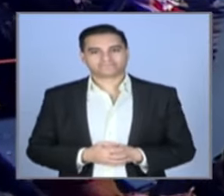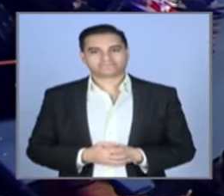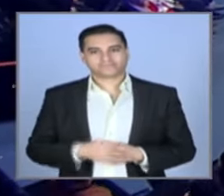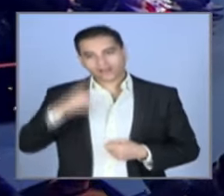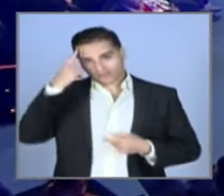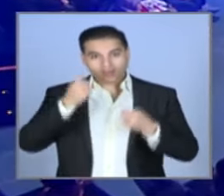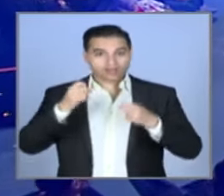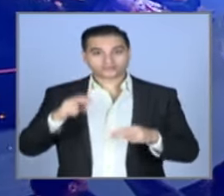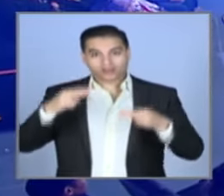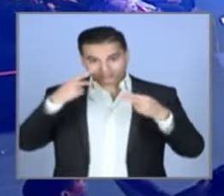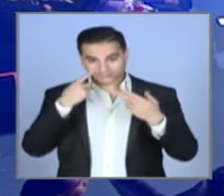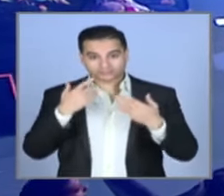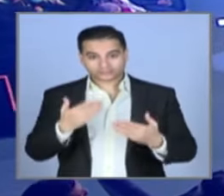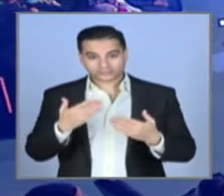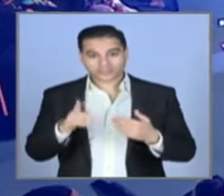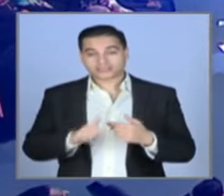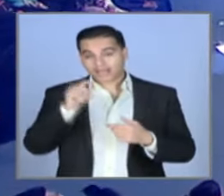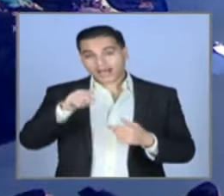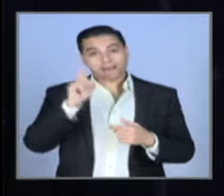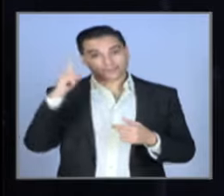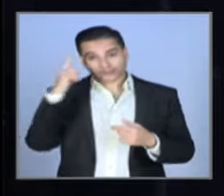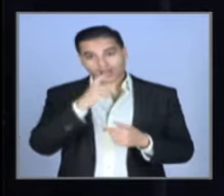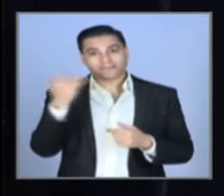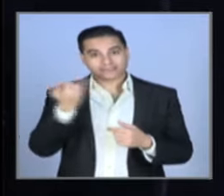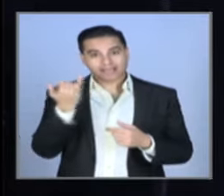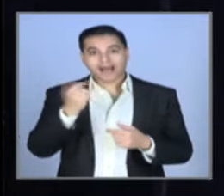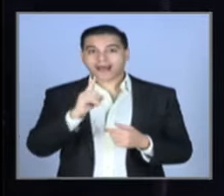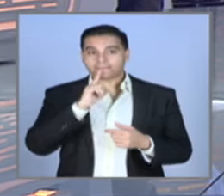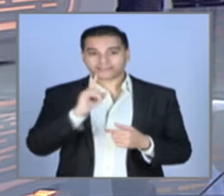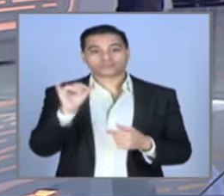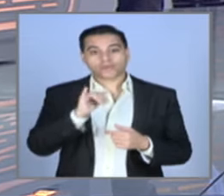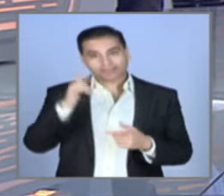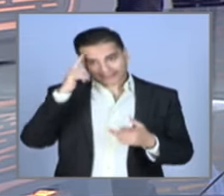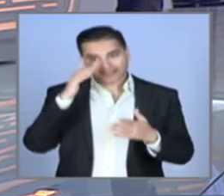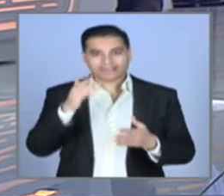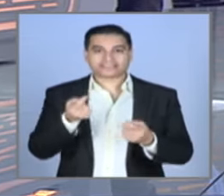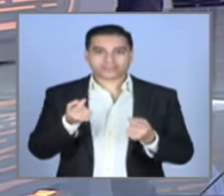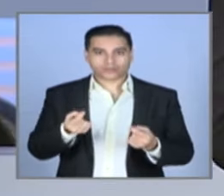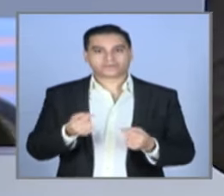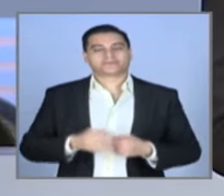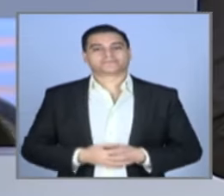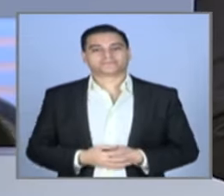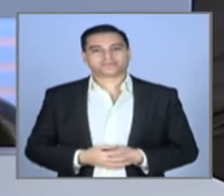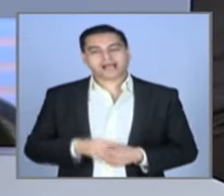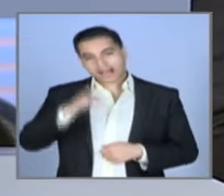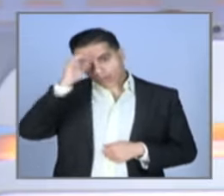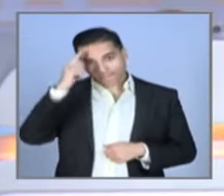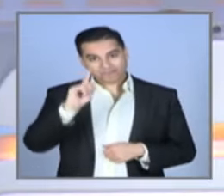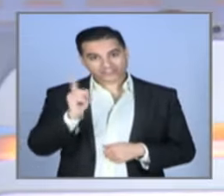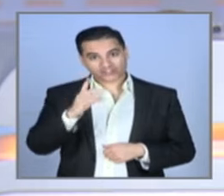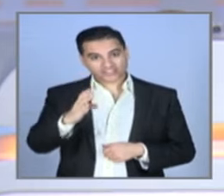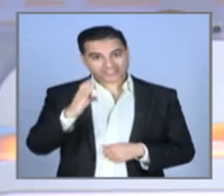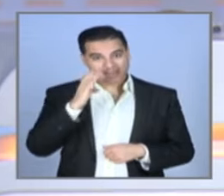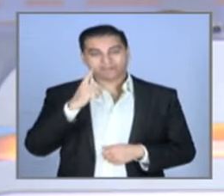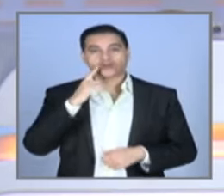تحت الضغط. الأسئلة مش صعبة، الأسئلة سهلة، ولكن محتاجة منك شوية تركيز. تمام حضرتك. لو ما فيش إجابة هتقول